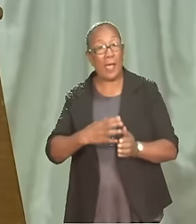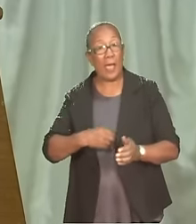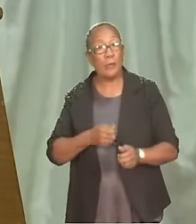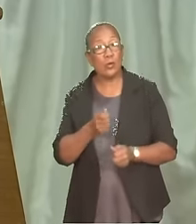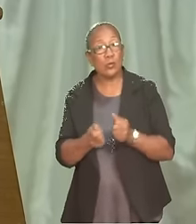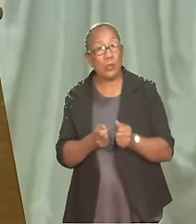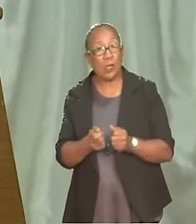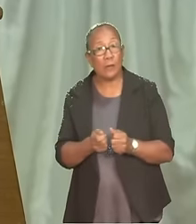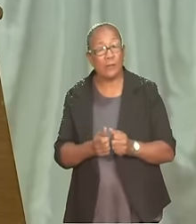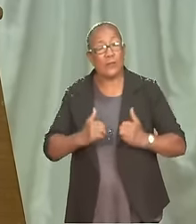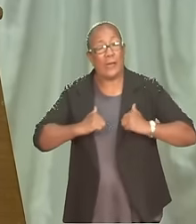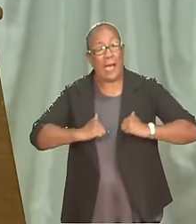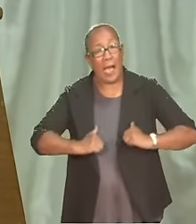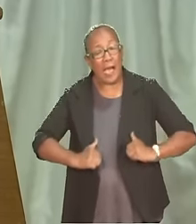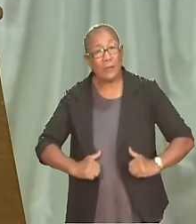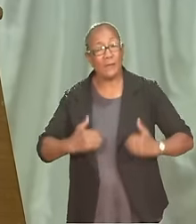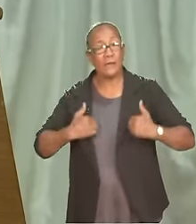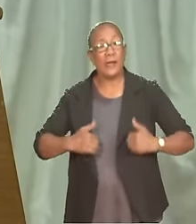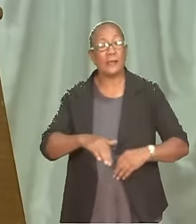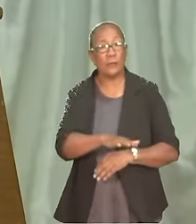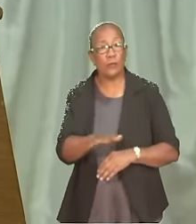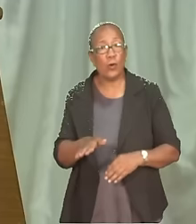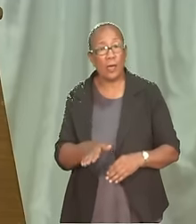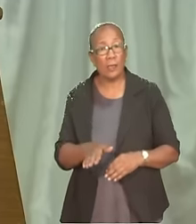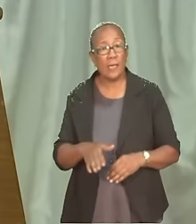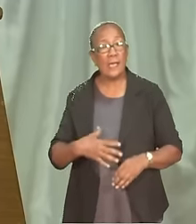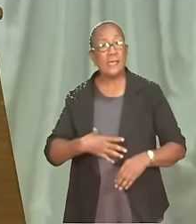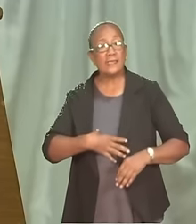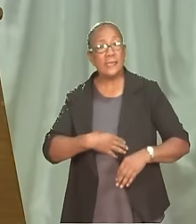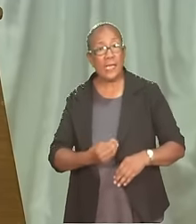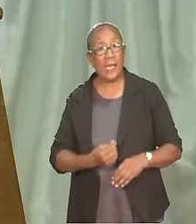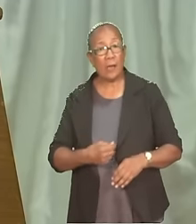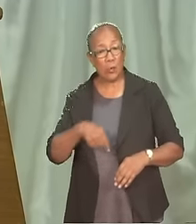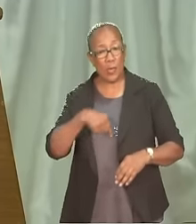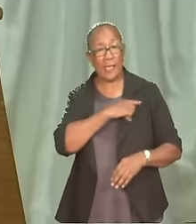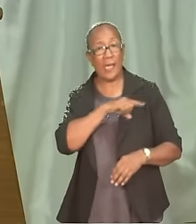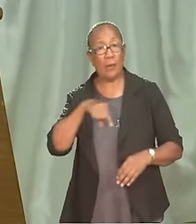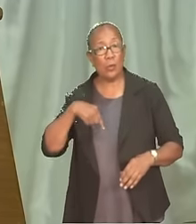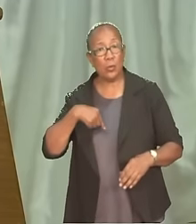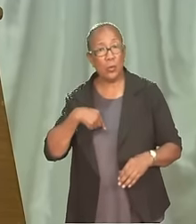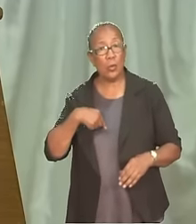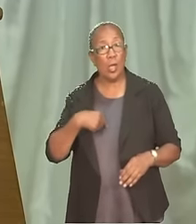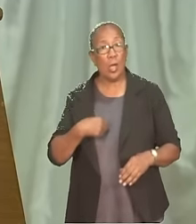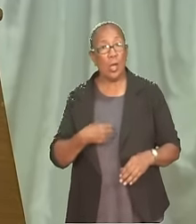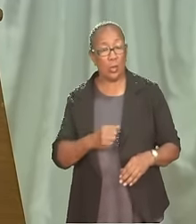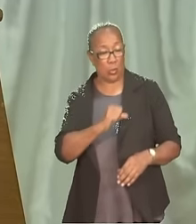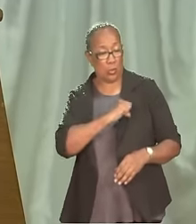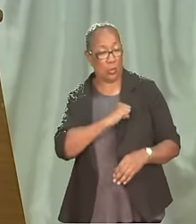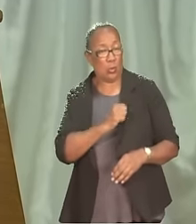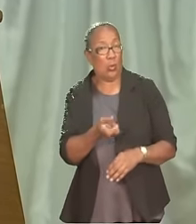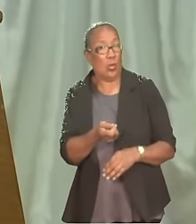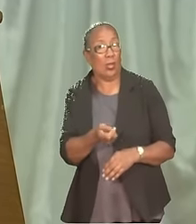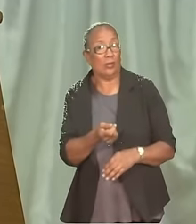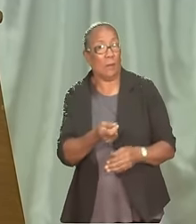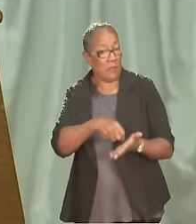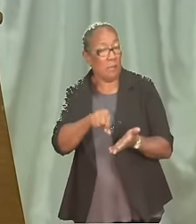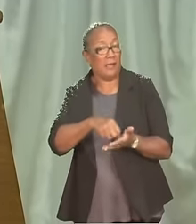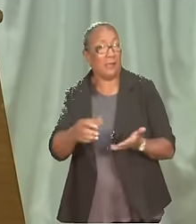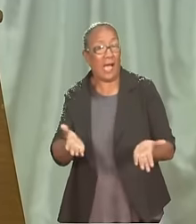van het volk. Terwijl zij gezorgd hebben dat we in een ernstige schuldpositie terecht zijn gekomen.